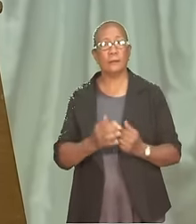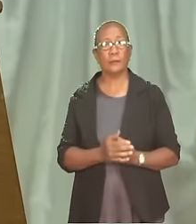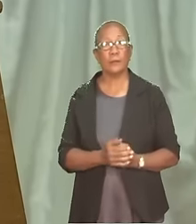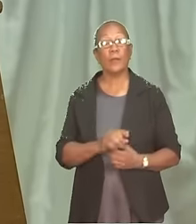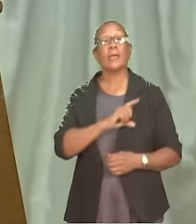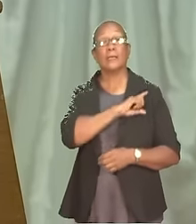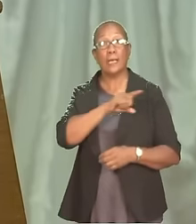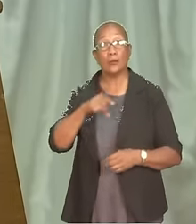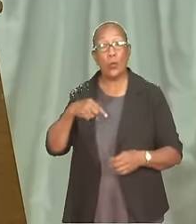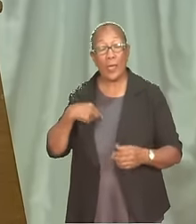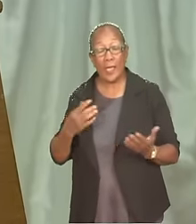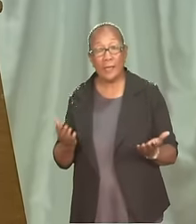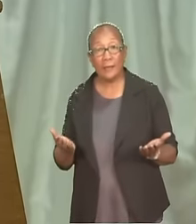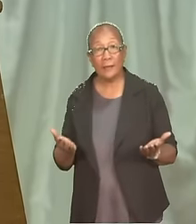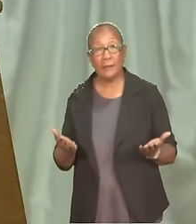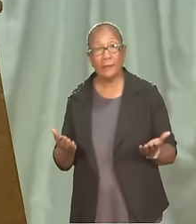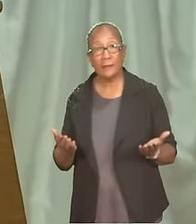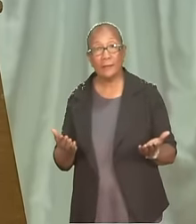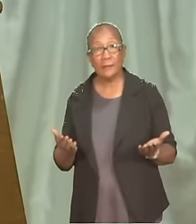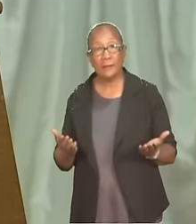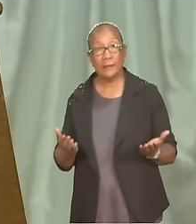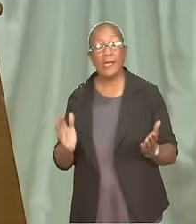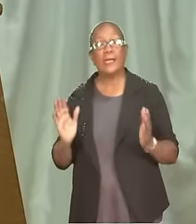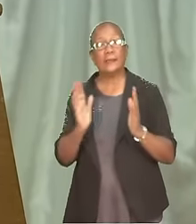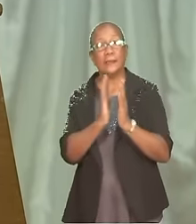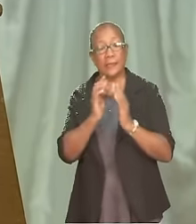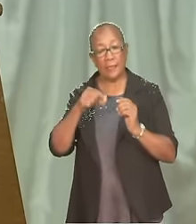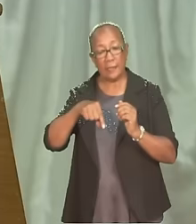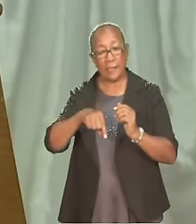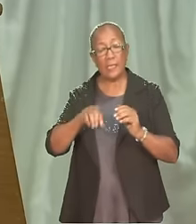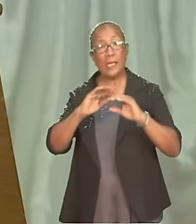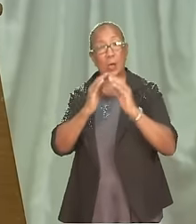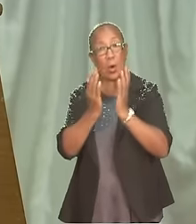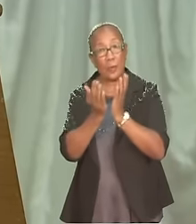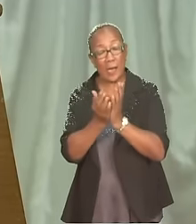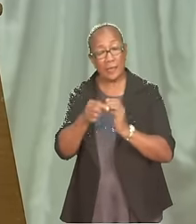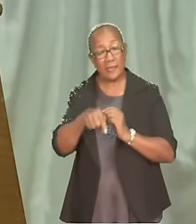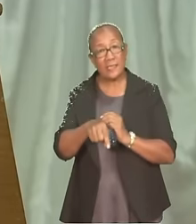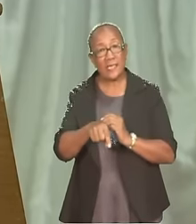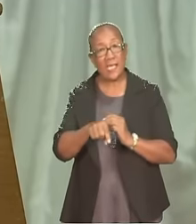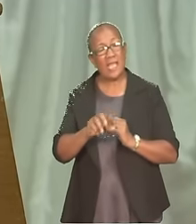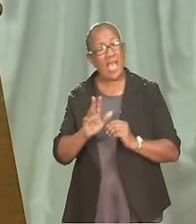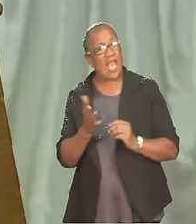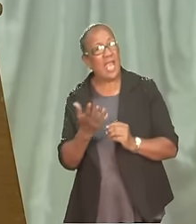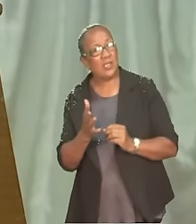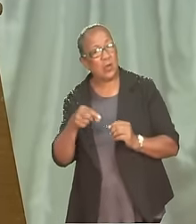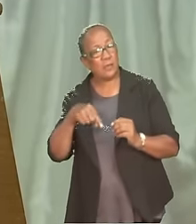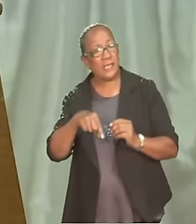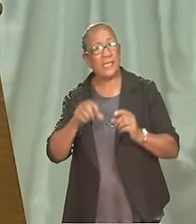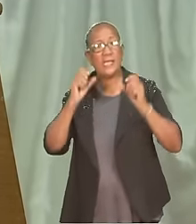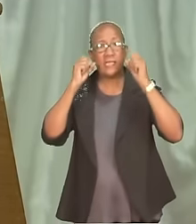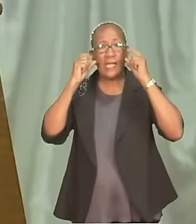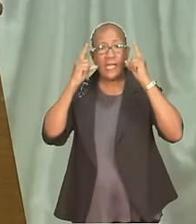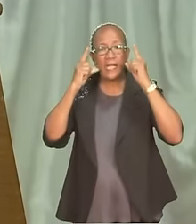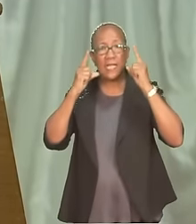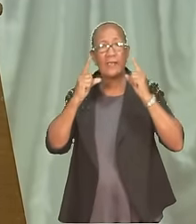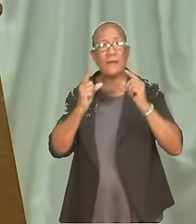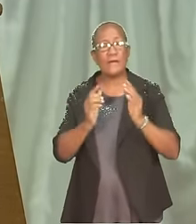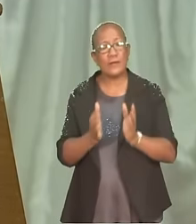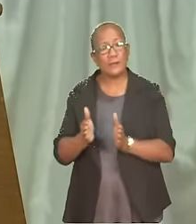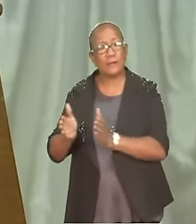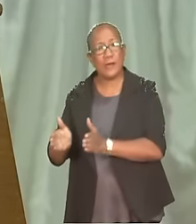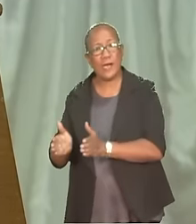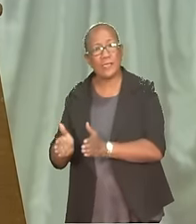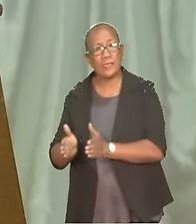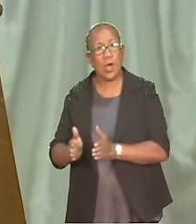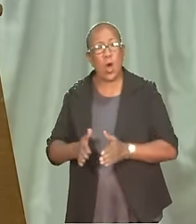Dat wij slechts tijdelijk hier op aarde zijn. En soms in deze levensfase offers moeten